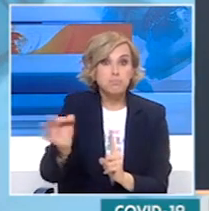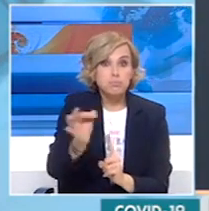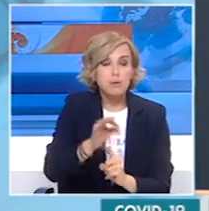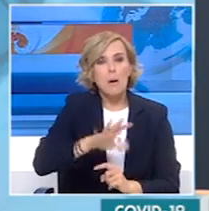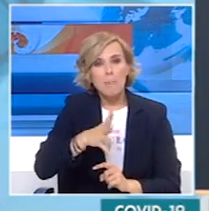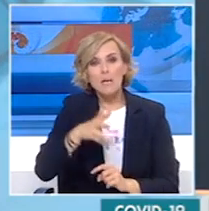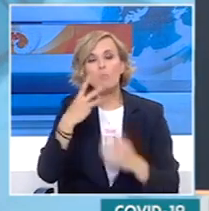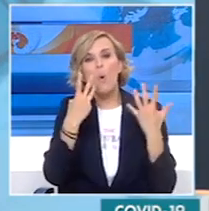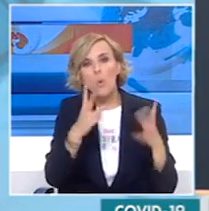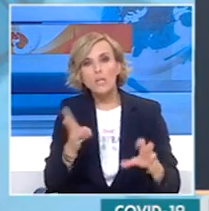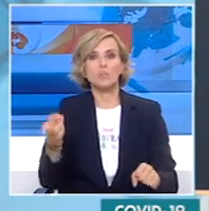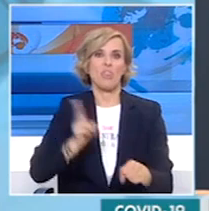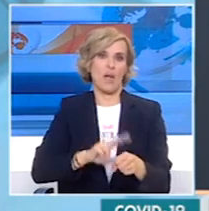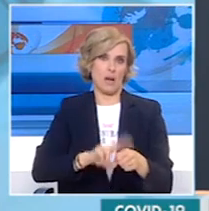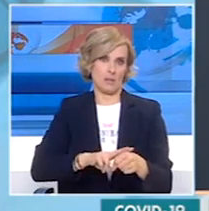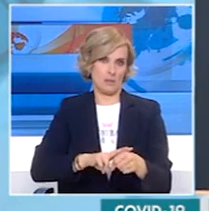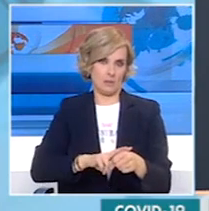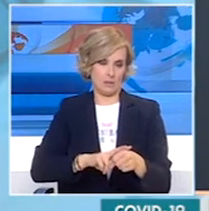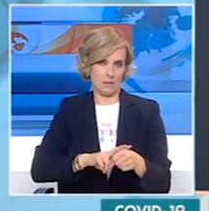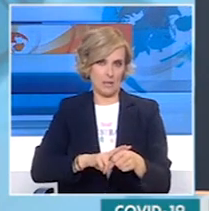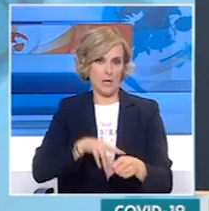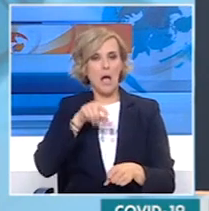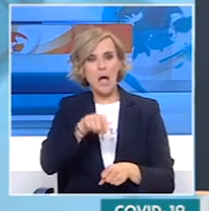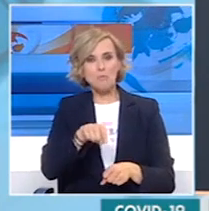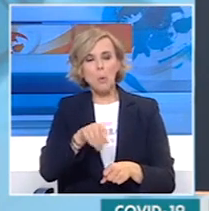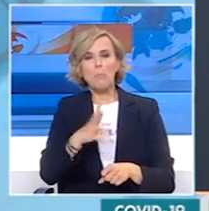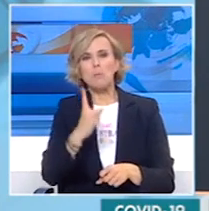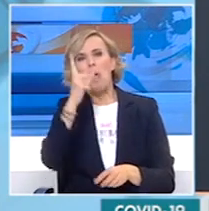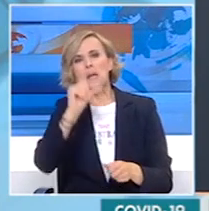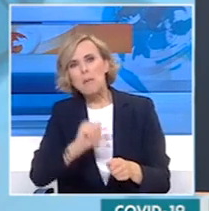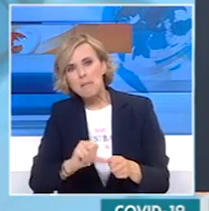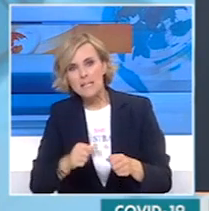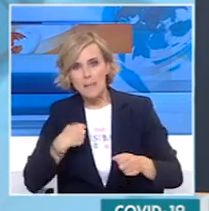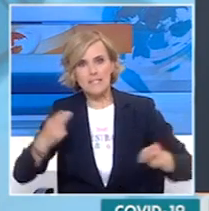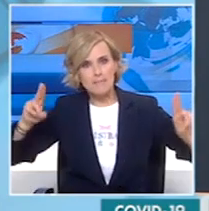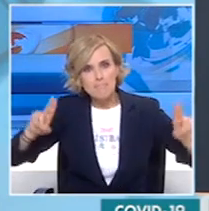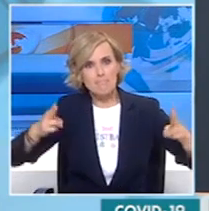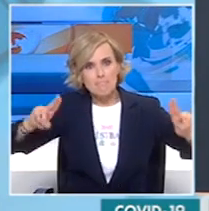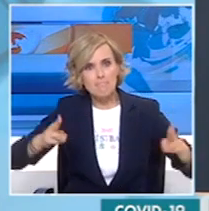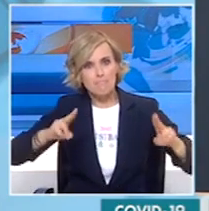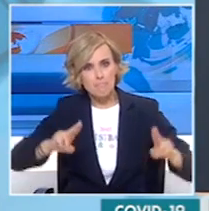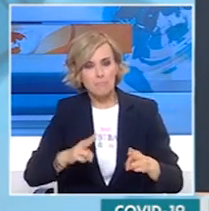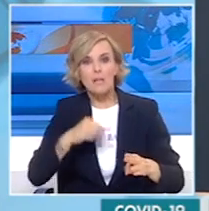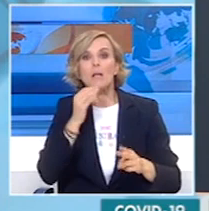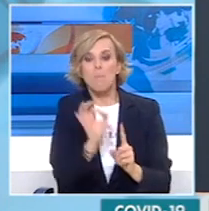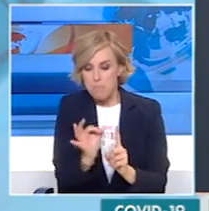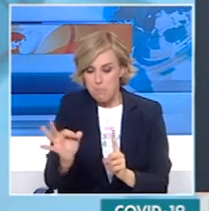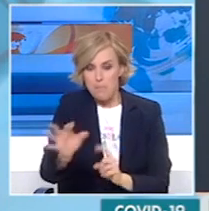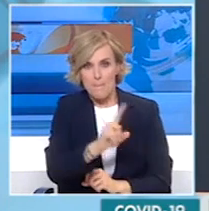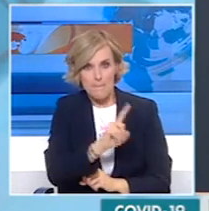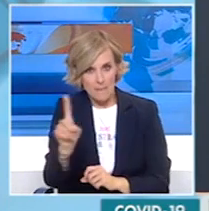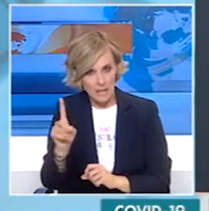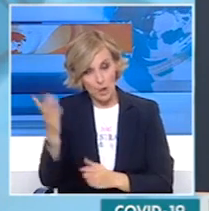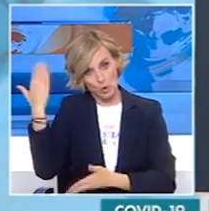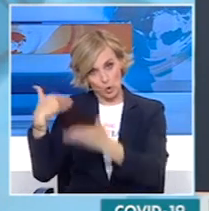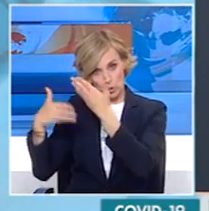περίπου 800 θανάτους. Κράτησε λίγο, περιορίστηκε με τα μέτρα δημόσιας υγείας, δεν μεταδιδόταν εύκολα.